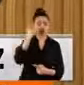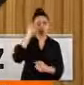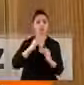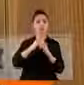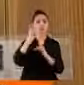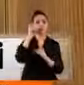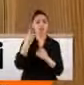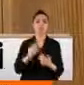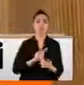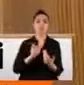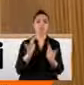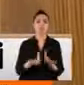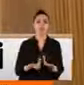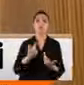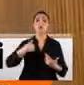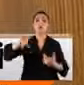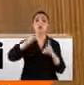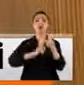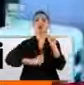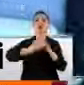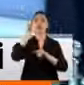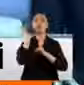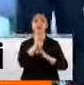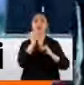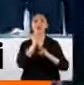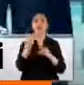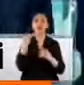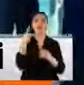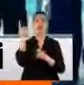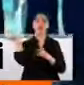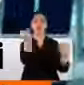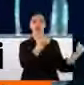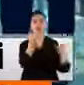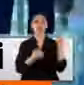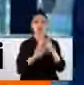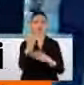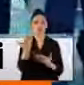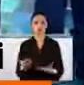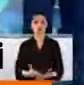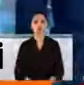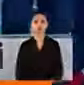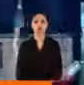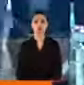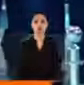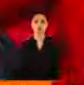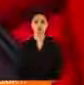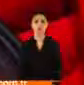Biziz. CHP Genel Başkanı'nın bu eleştirileri yeni bir polemiğin de fitilini ateşledi.